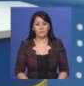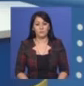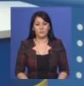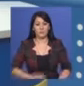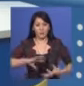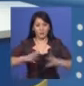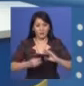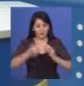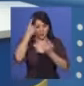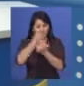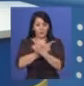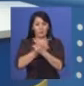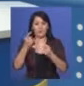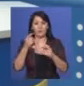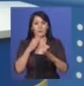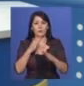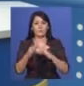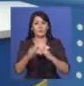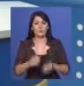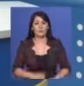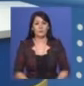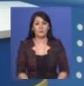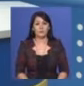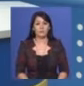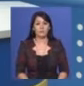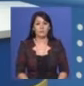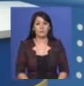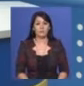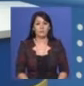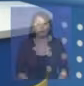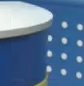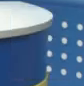Бүгінгі айтар хабарымызды осы алда орай болжамы. Алдағы демалыс күндеріңіз сәтті өтсін. Аман сау болыңыздар.